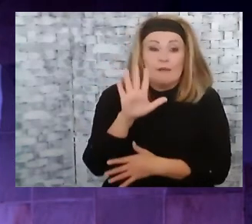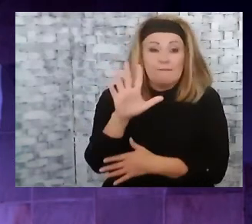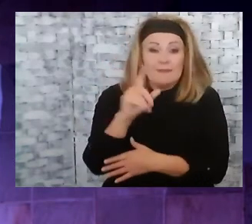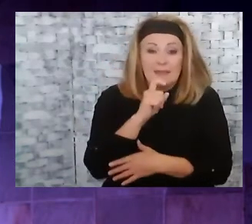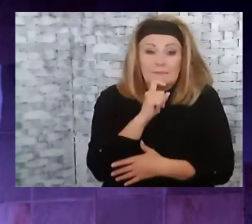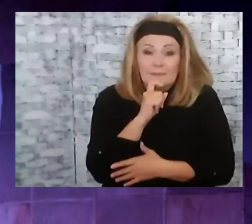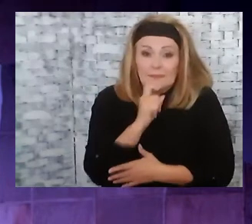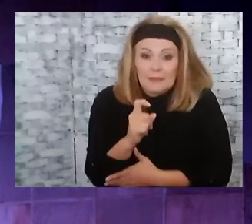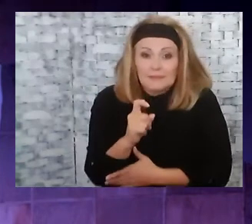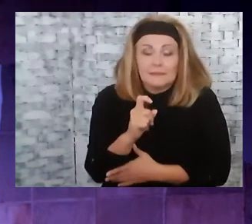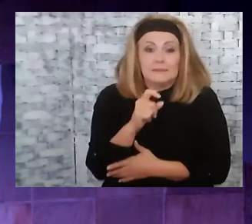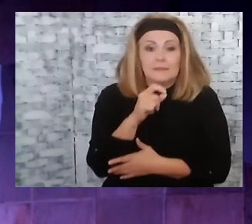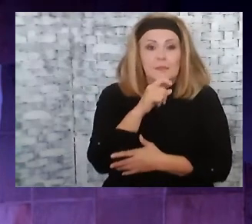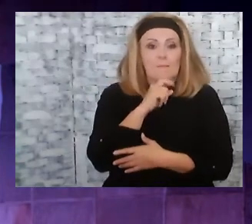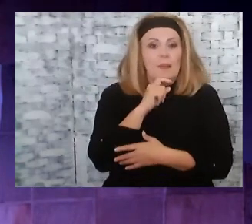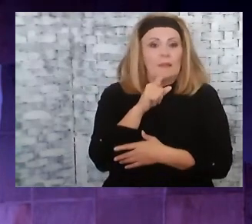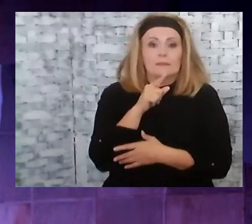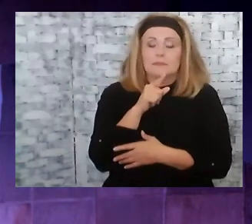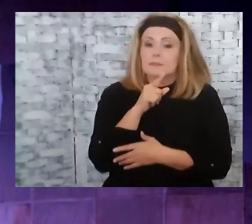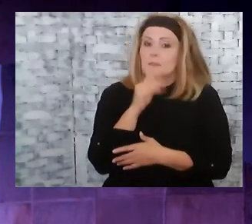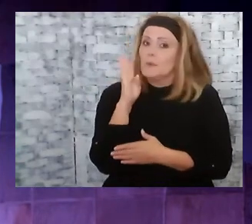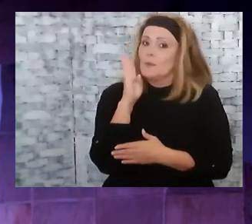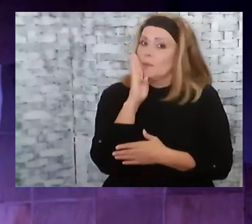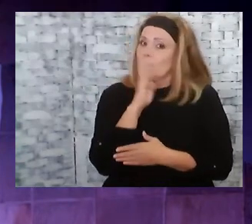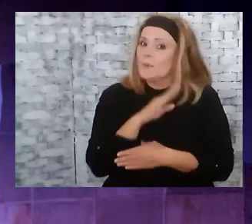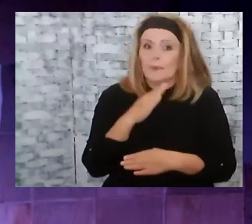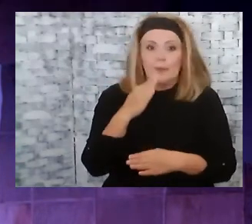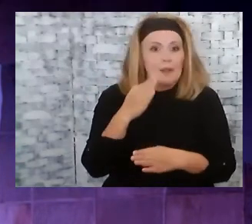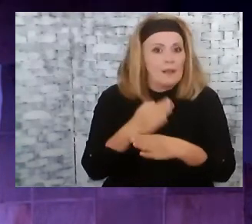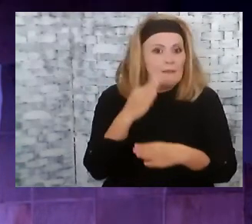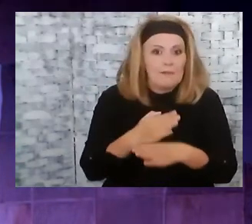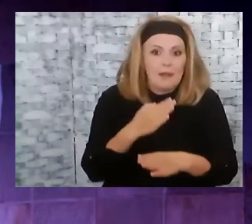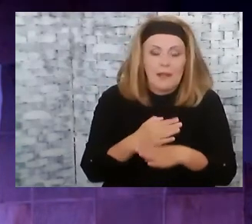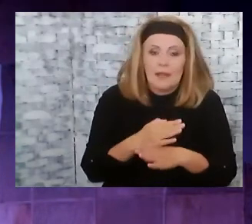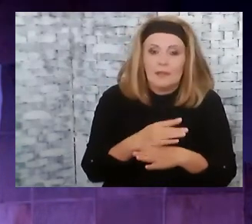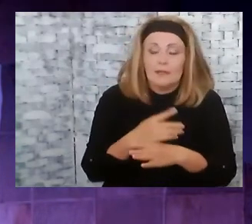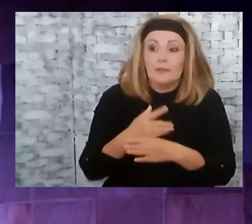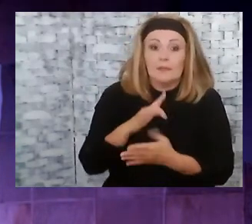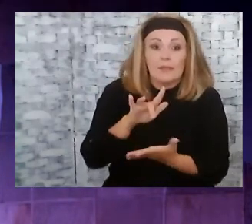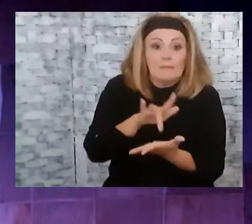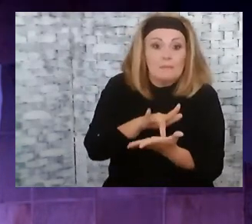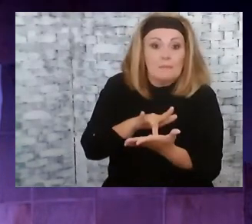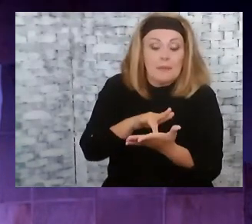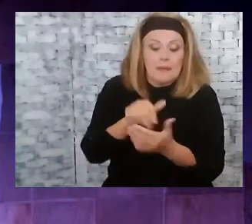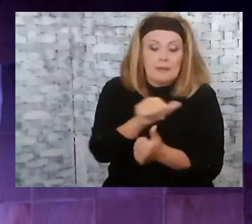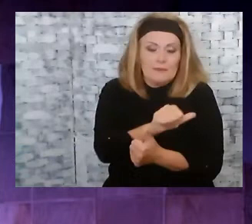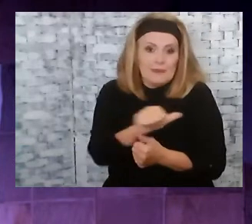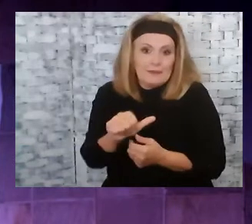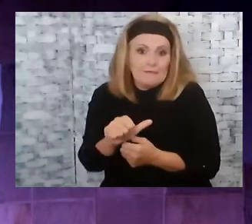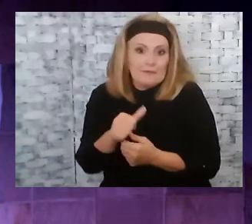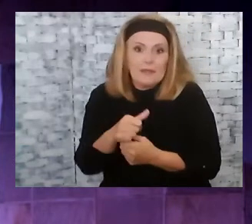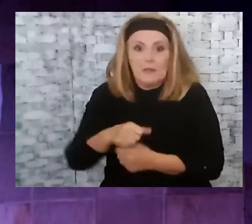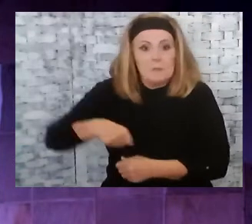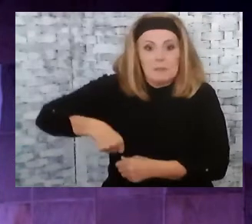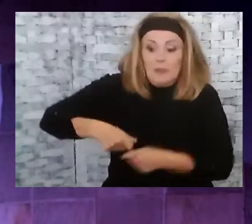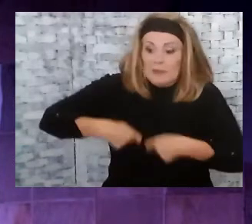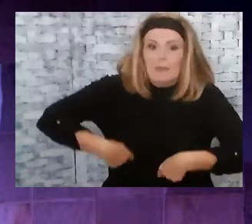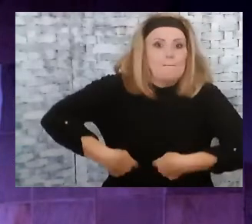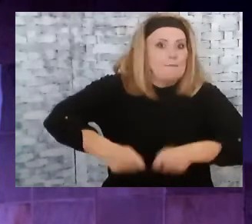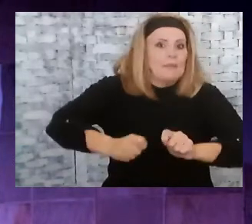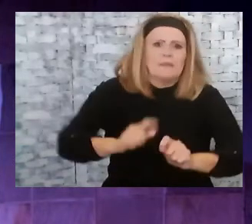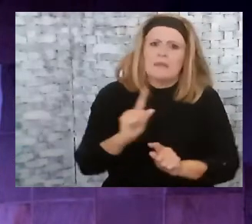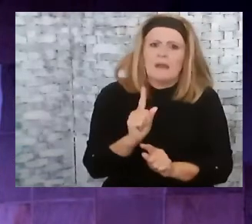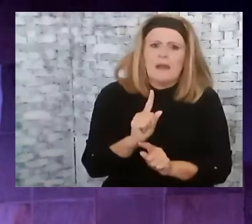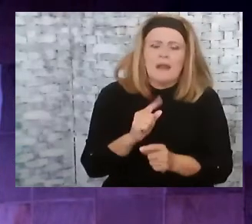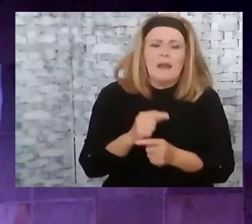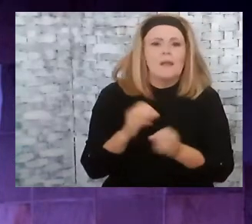broodwinners. Hulle het nie werk. Hulle kom in die middel van die week na Jesus toe. Hulle kom nie met maantjies, ons gaan op piknik hou nie. Hulle kom met niks, want